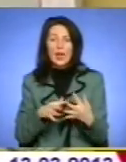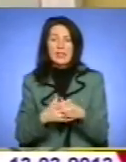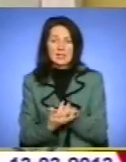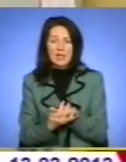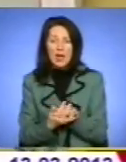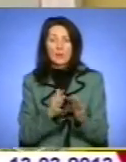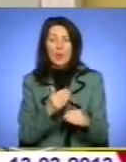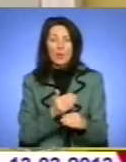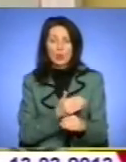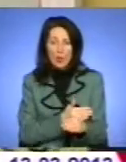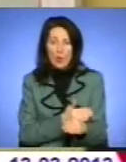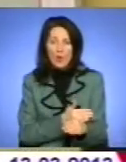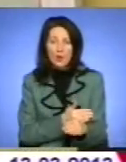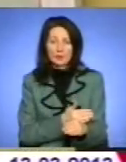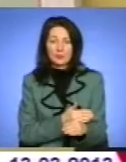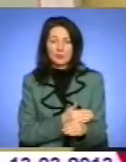Поступово